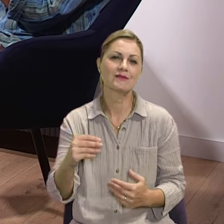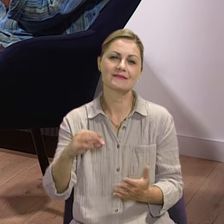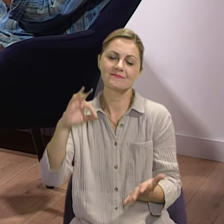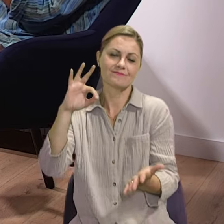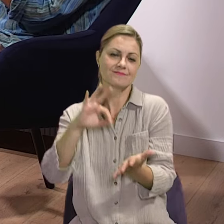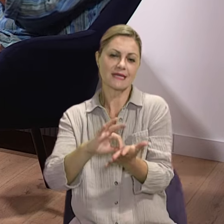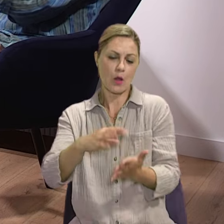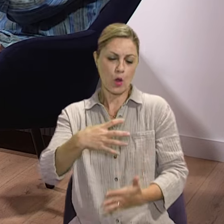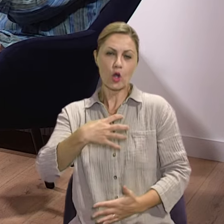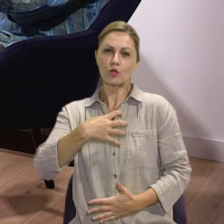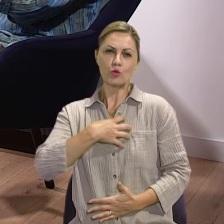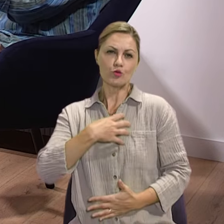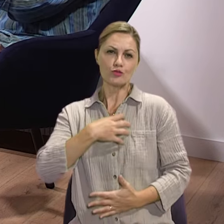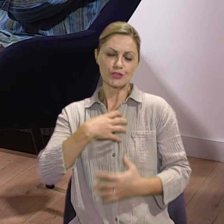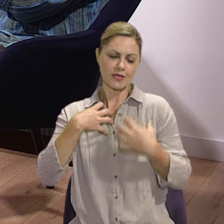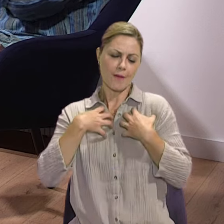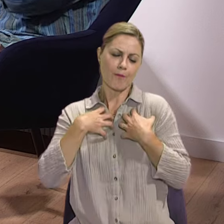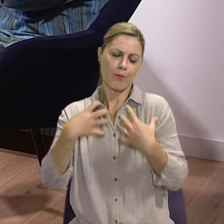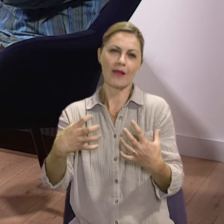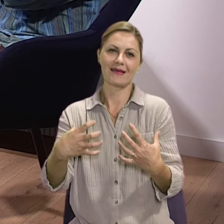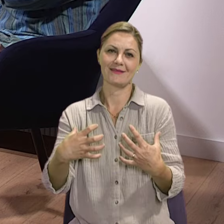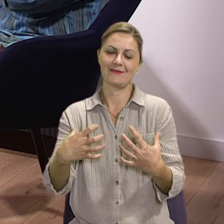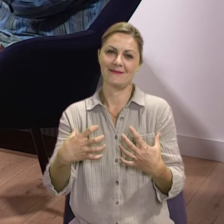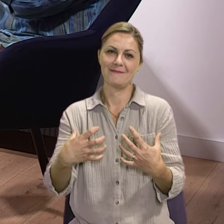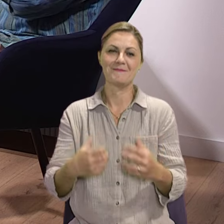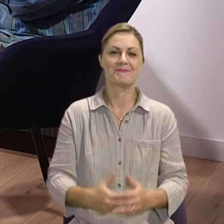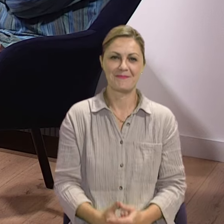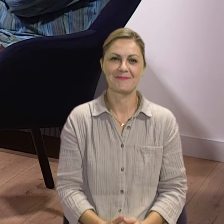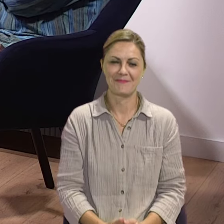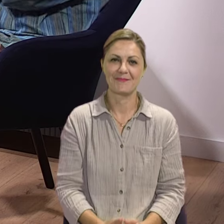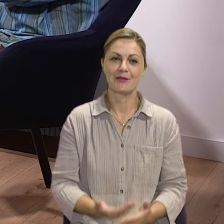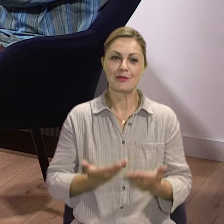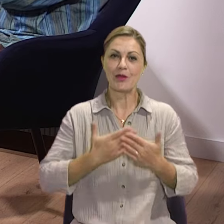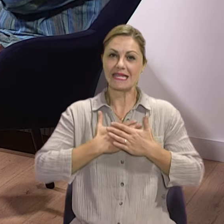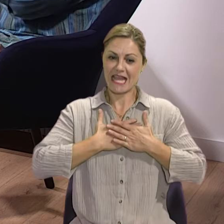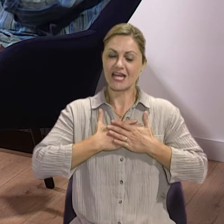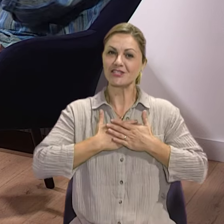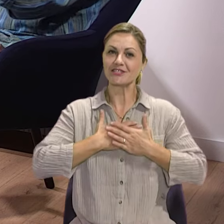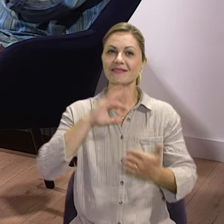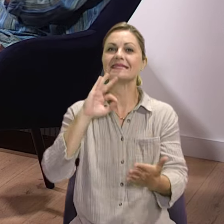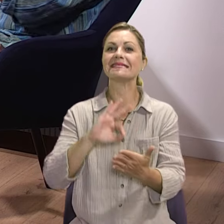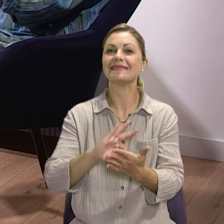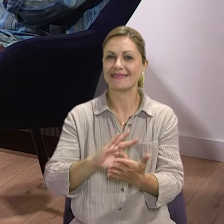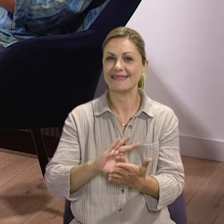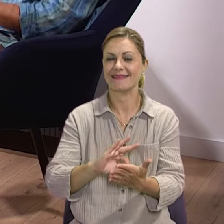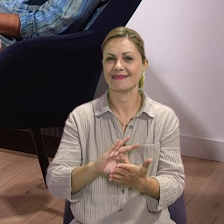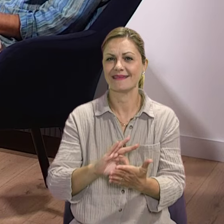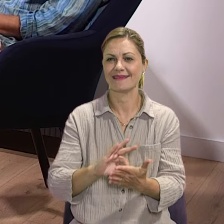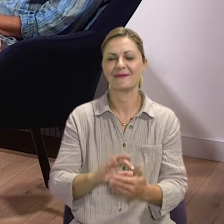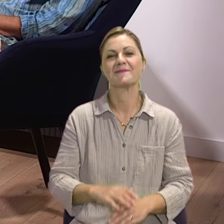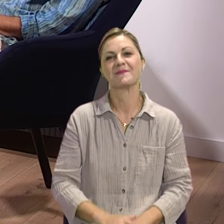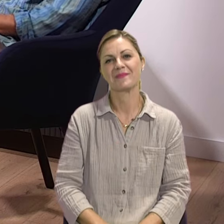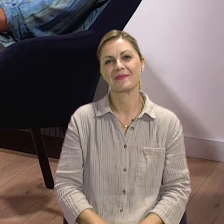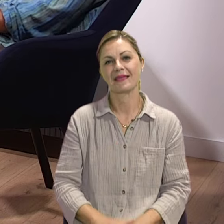ti koji nekoga tapnemo po ramenu, ej, ima nešto i drugo osim ovoga